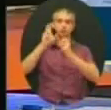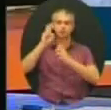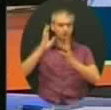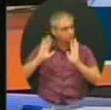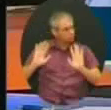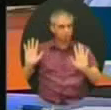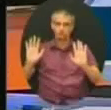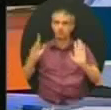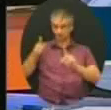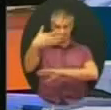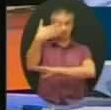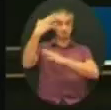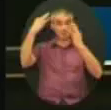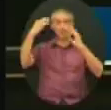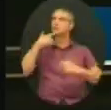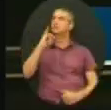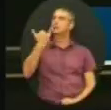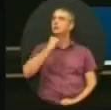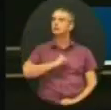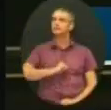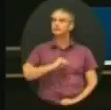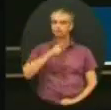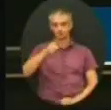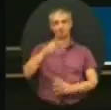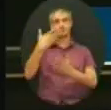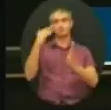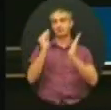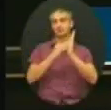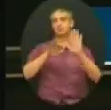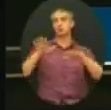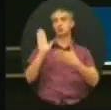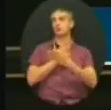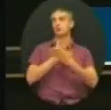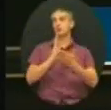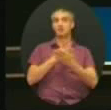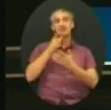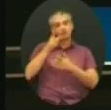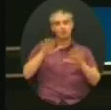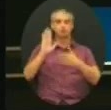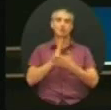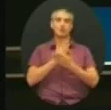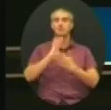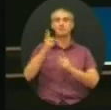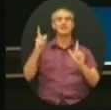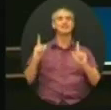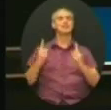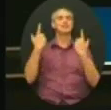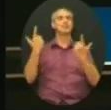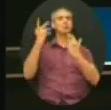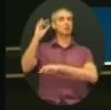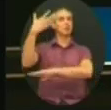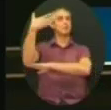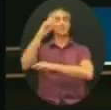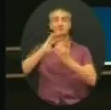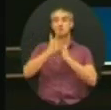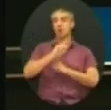הכל, זה ממלכתי? כן, זה אירוע ממלכתי שנקבע על ידי ממשלה. הממשלה היא זו שקובעת מה אירוע ממלכתי ומה לא,